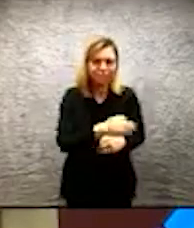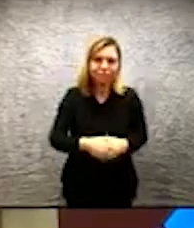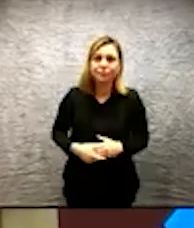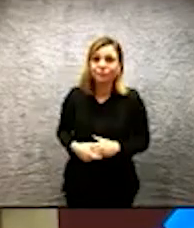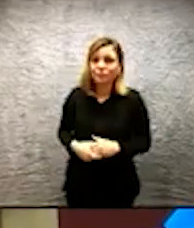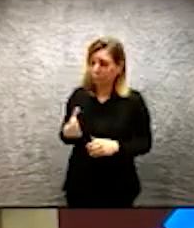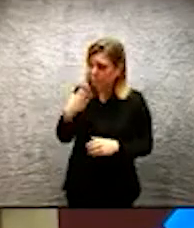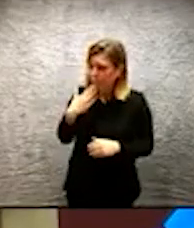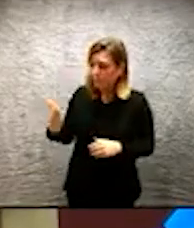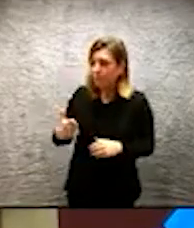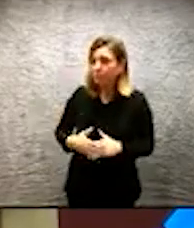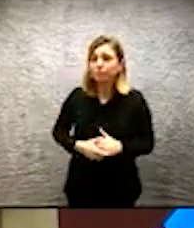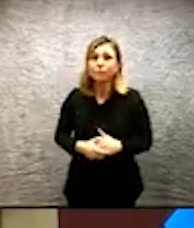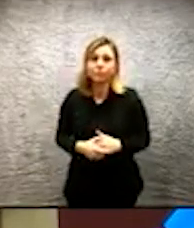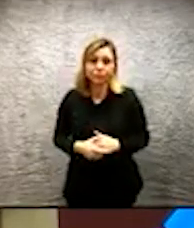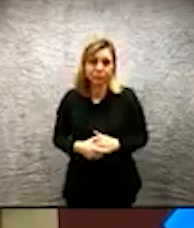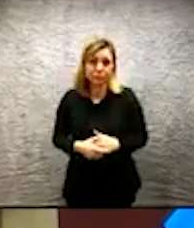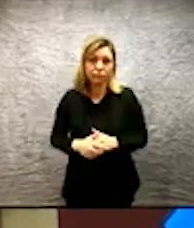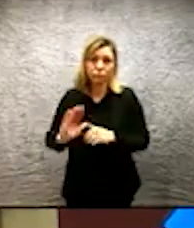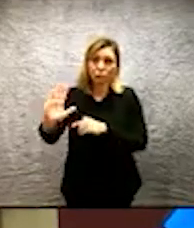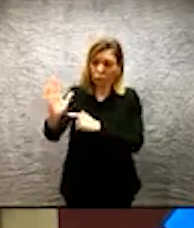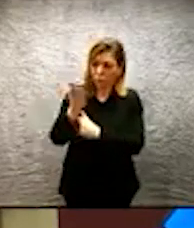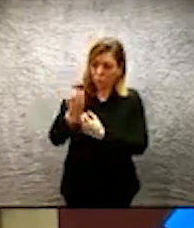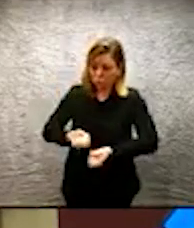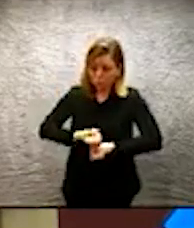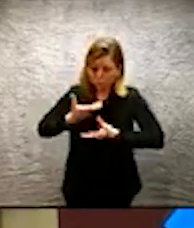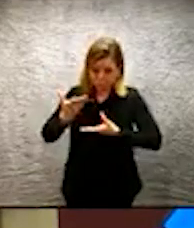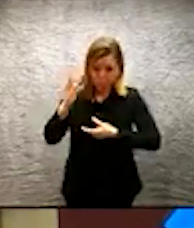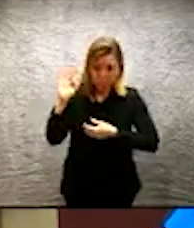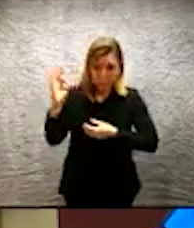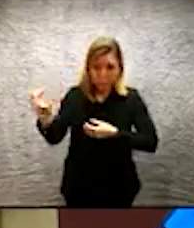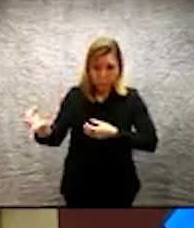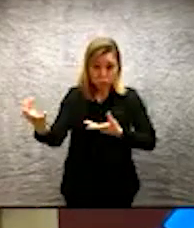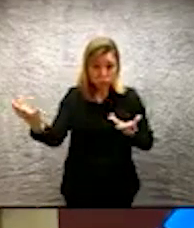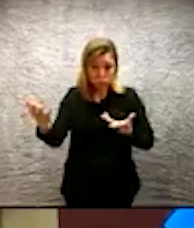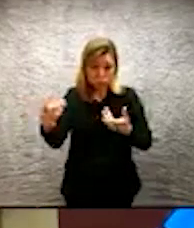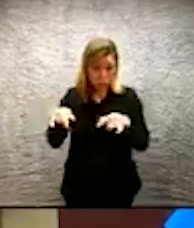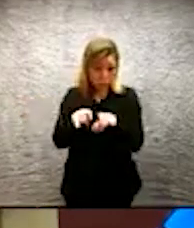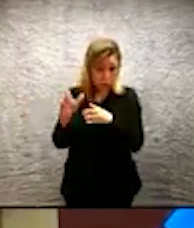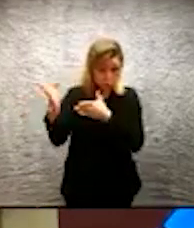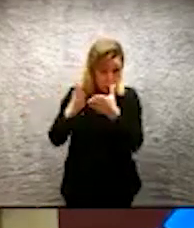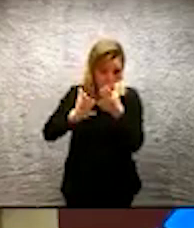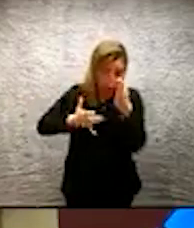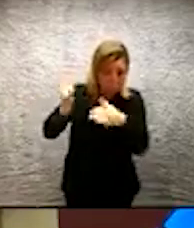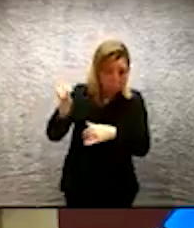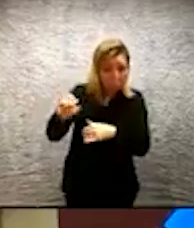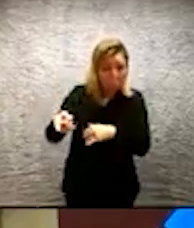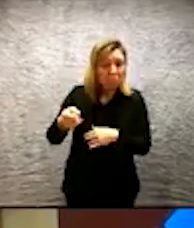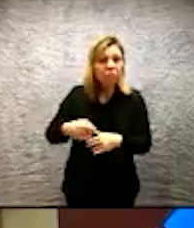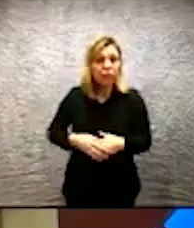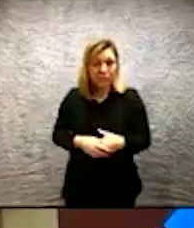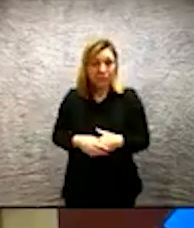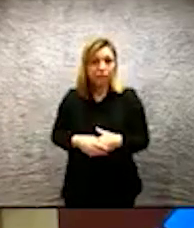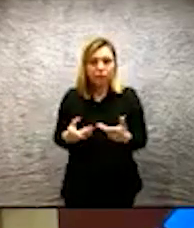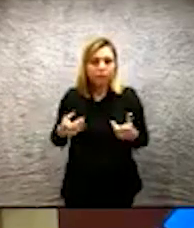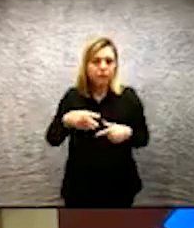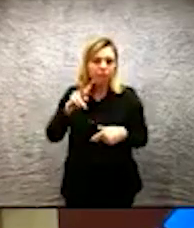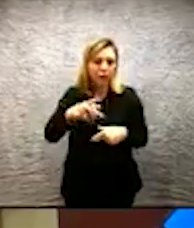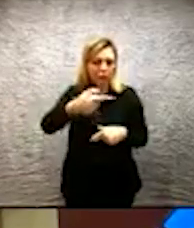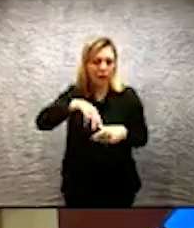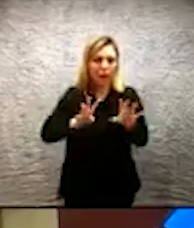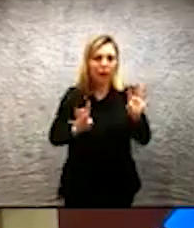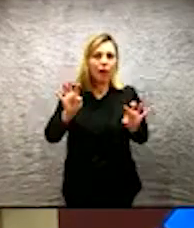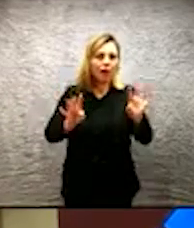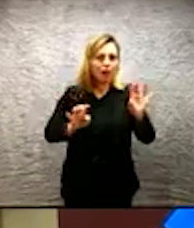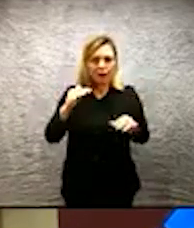Je vous remercie pour cette présentation. Pour cette initiative également, je pense que c'est quelque chose qui était attendu sur le